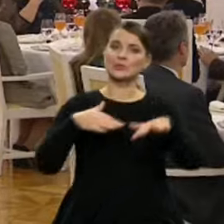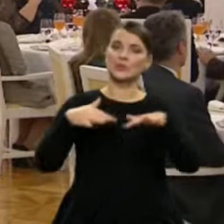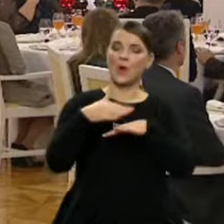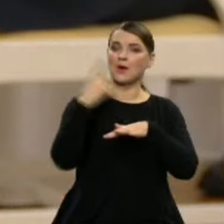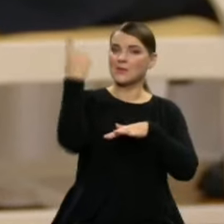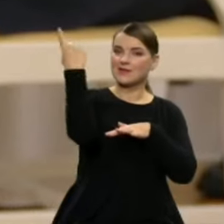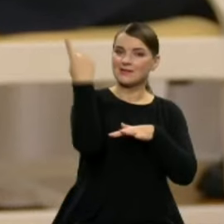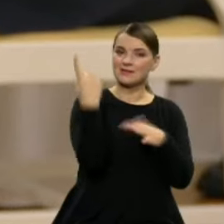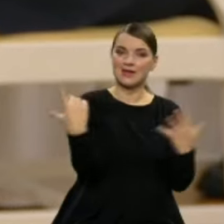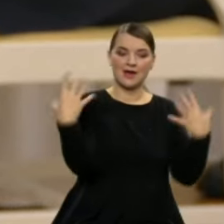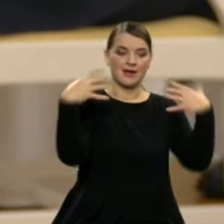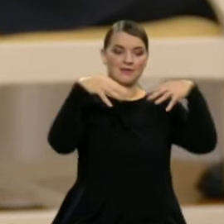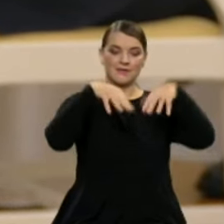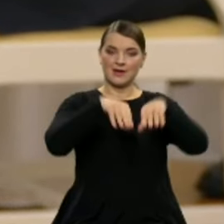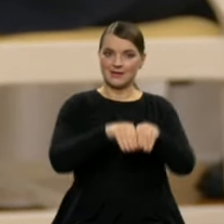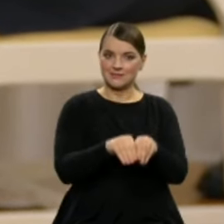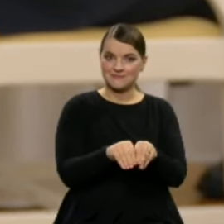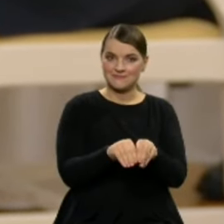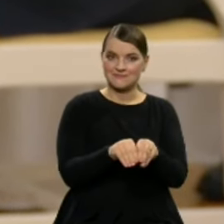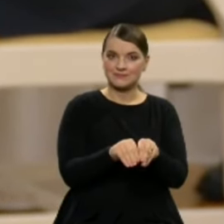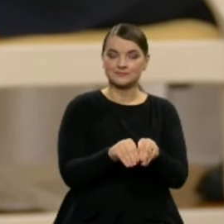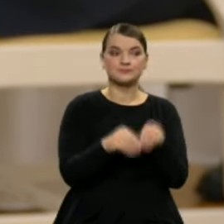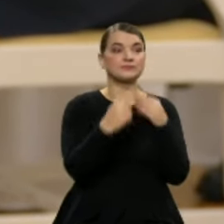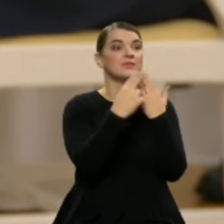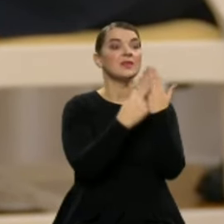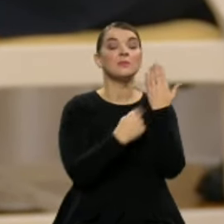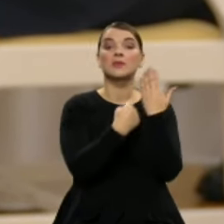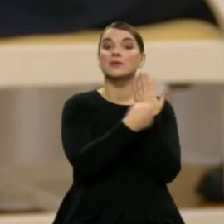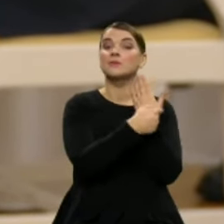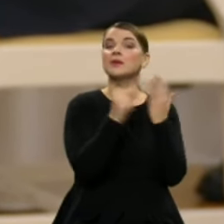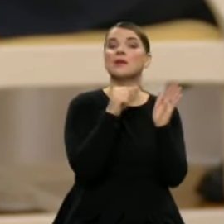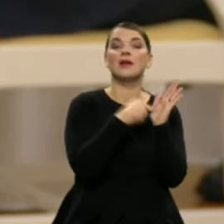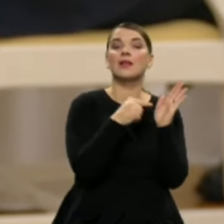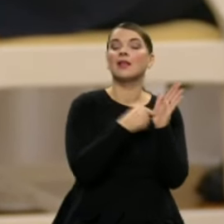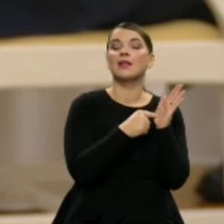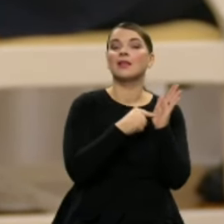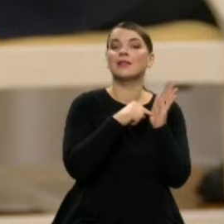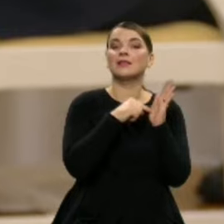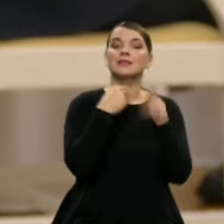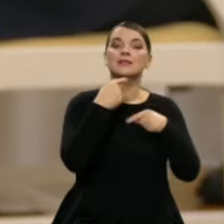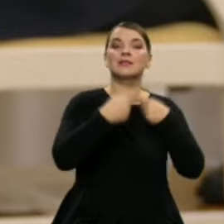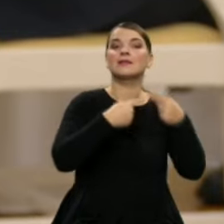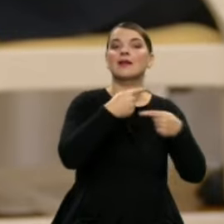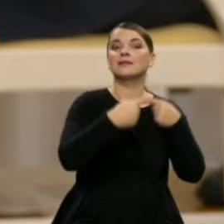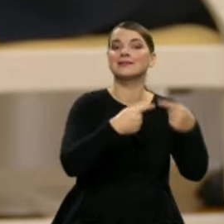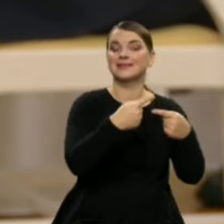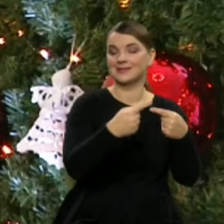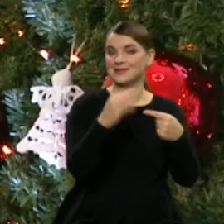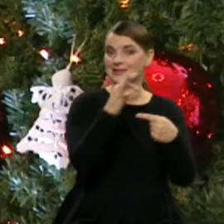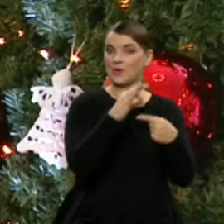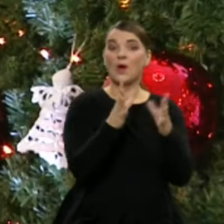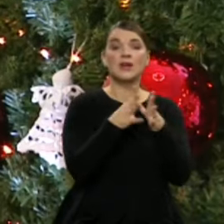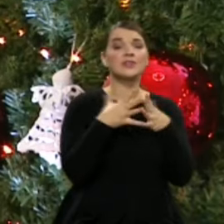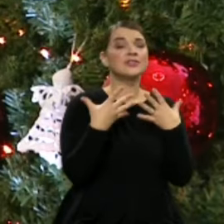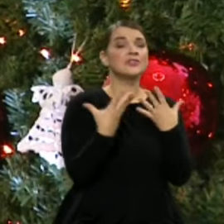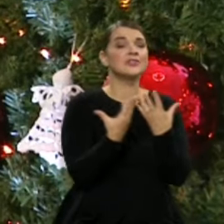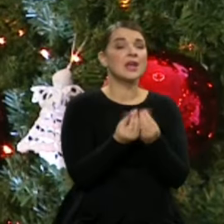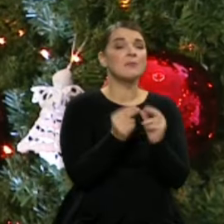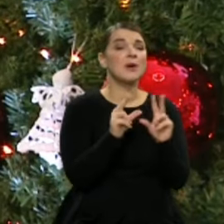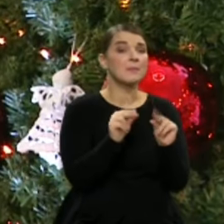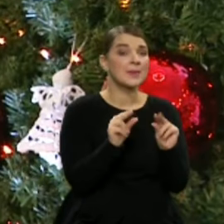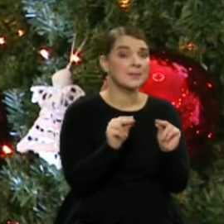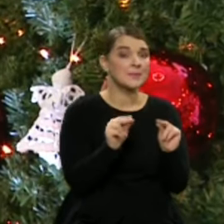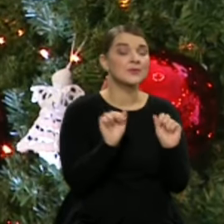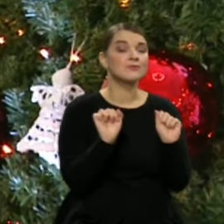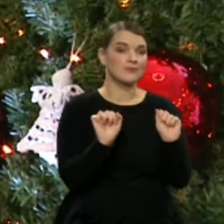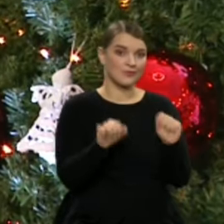pranašystė. Biblinė tradicija mums primena, jog tikra šeimininio gyvenimo sėkmė yra įmanoma tik